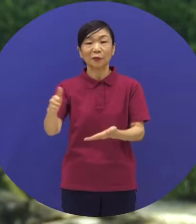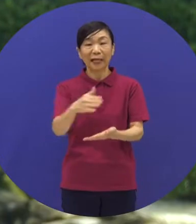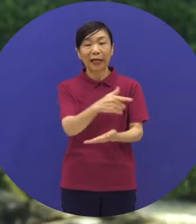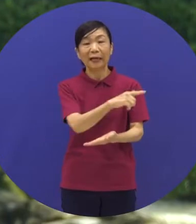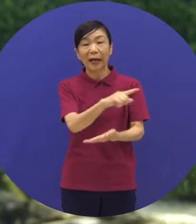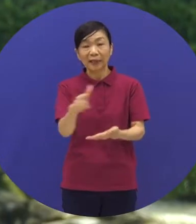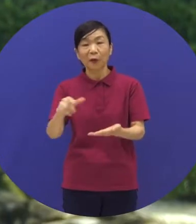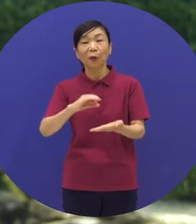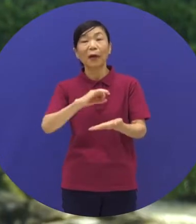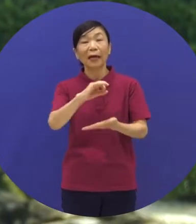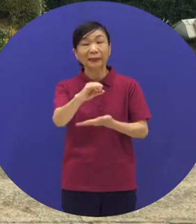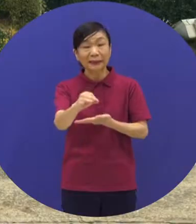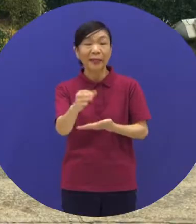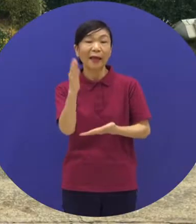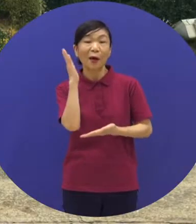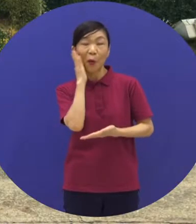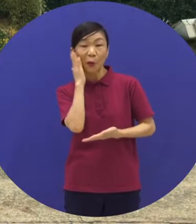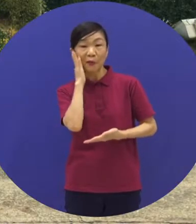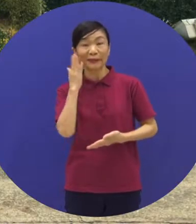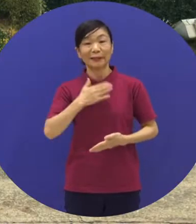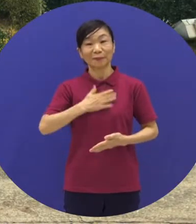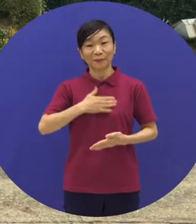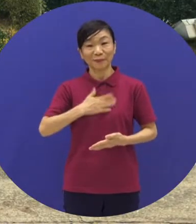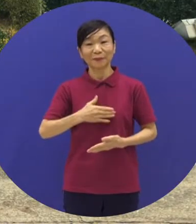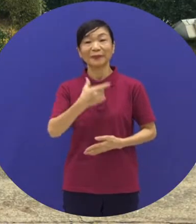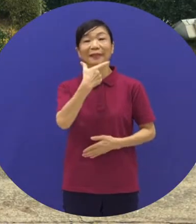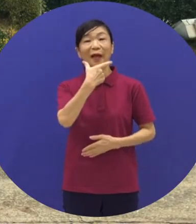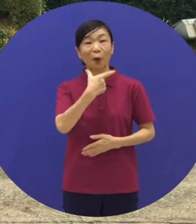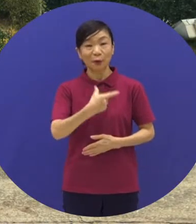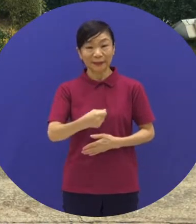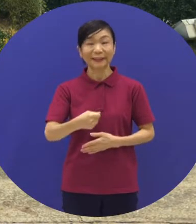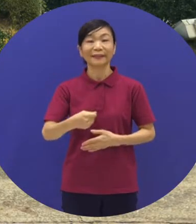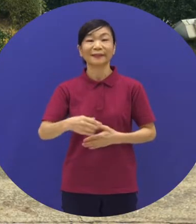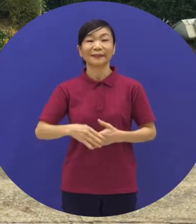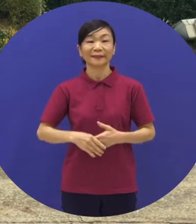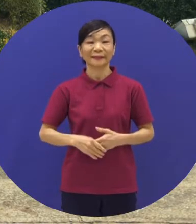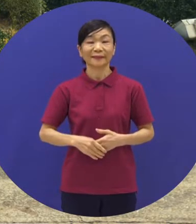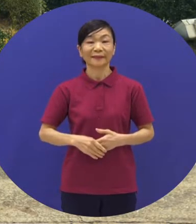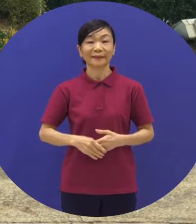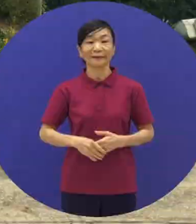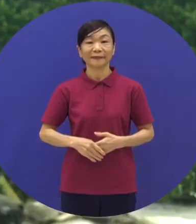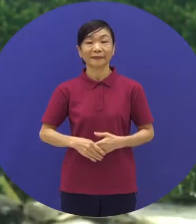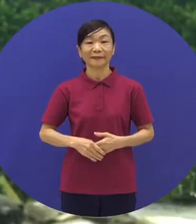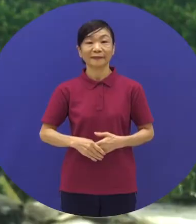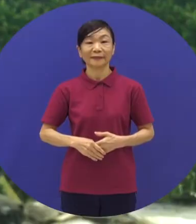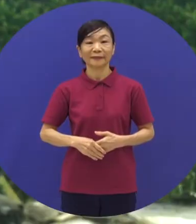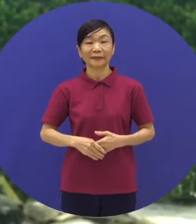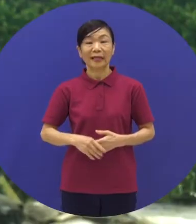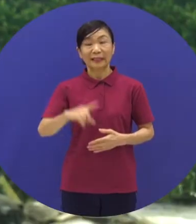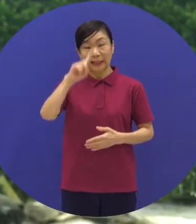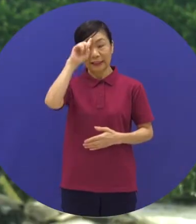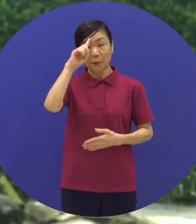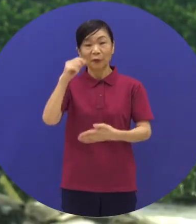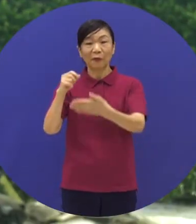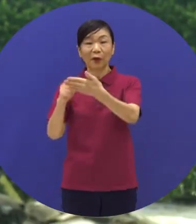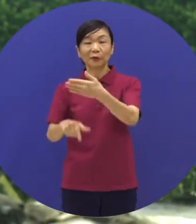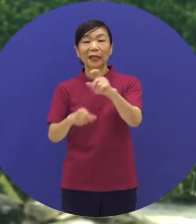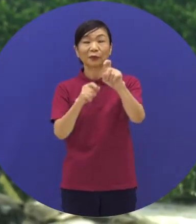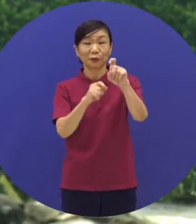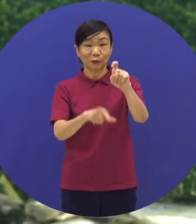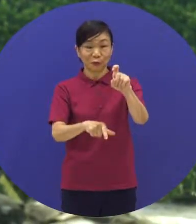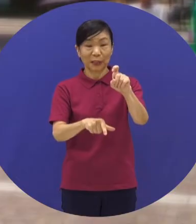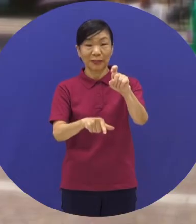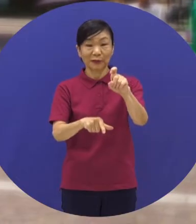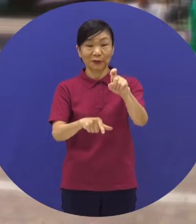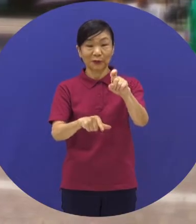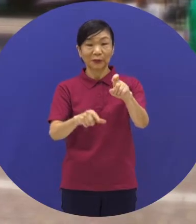特産品を購入していただき、その魅力を楽しんでいただきたいと思います。本市では今月と来月